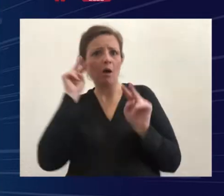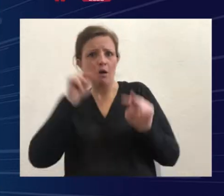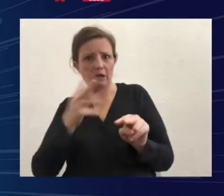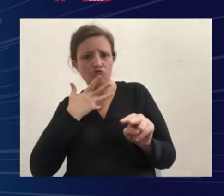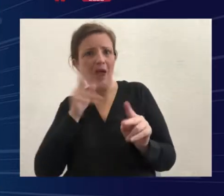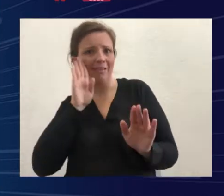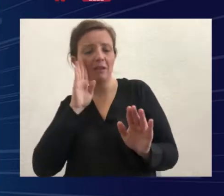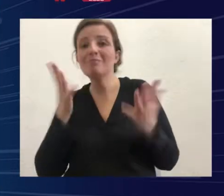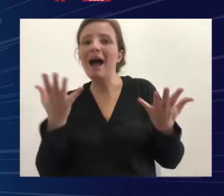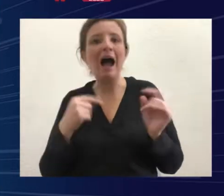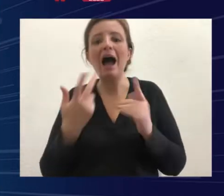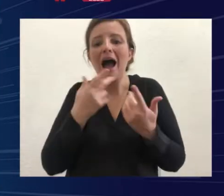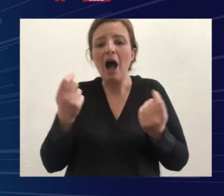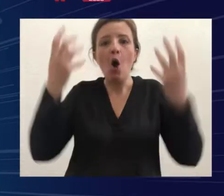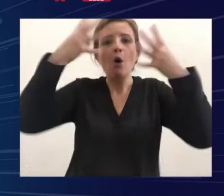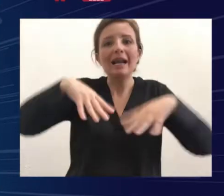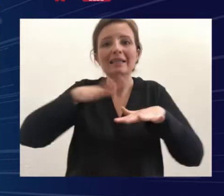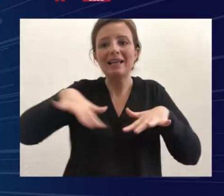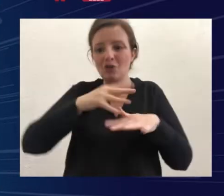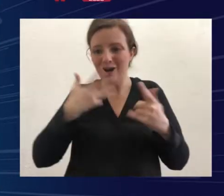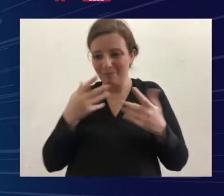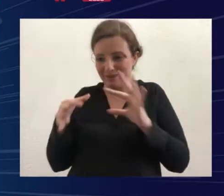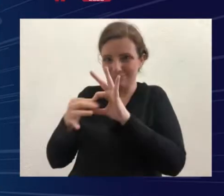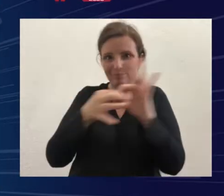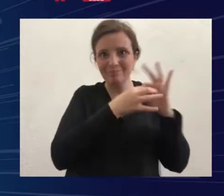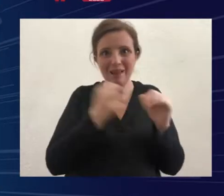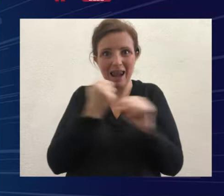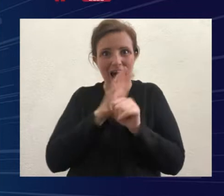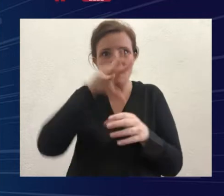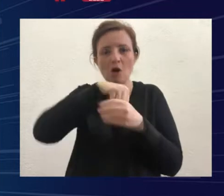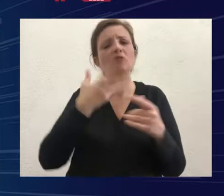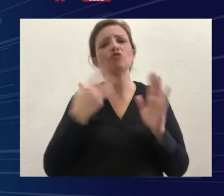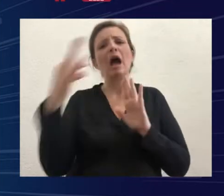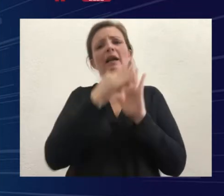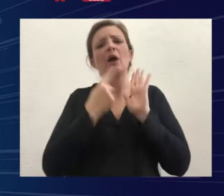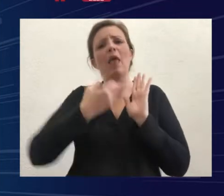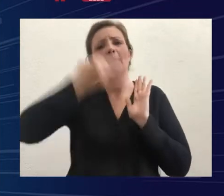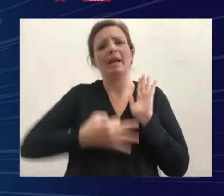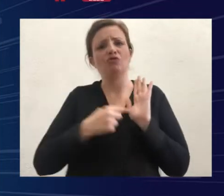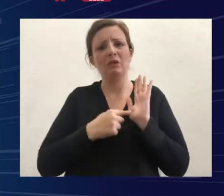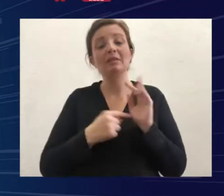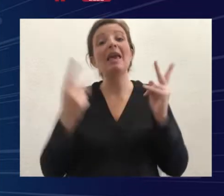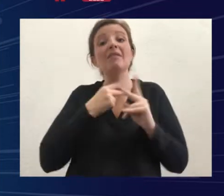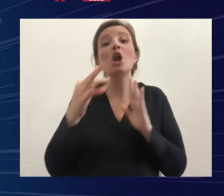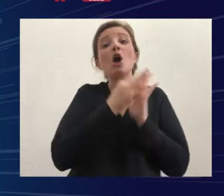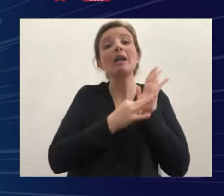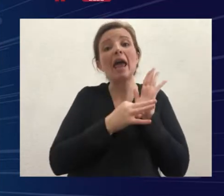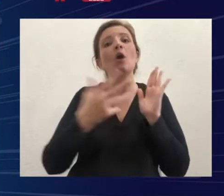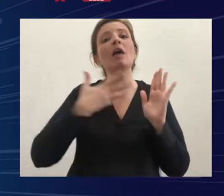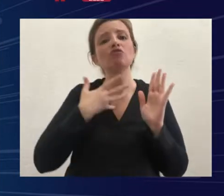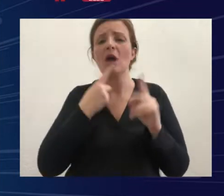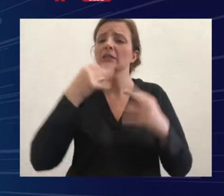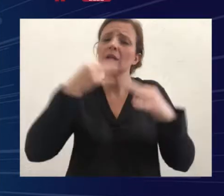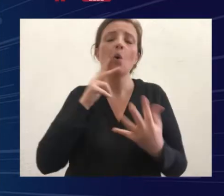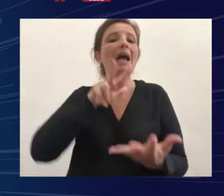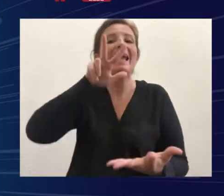europeo. Però le organizzazioni che operano all'interno della filiera equa si sono date delle regole ben precise. Tra queste